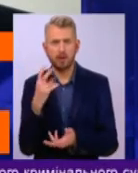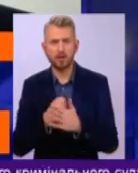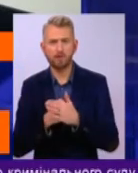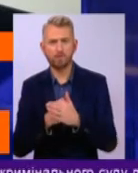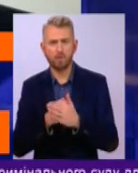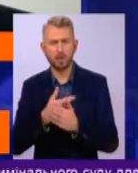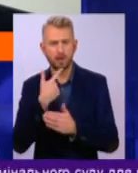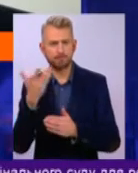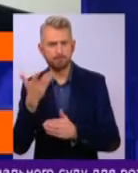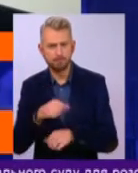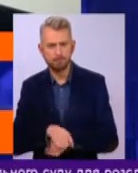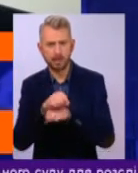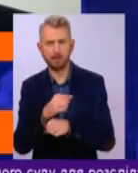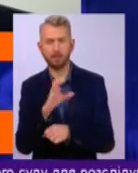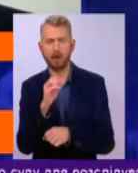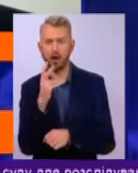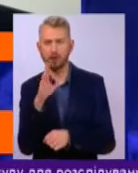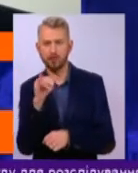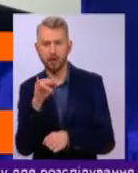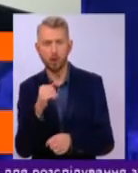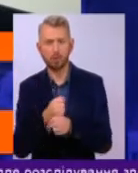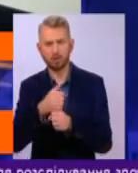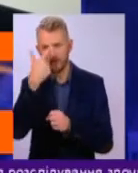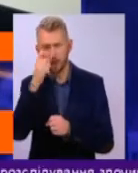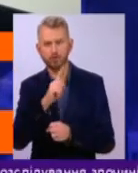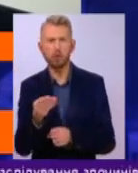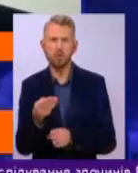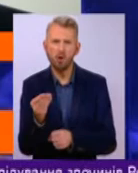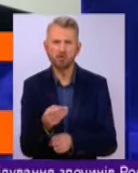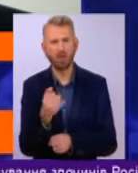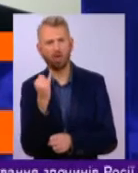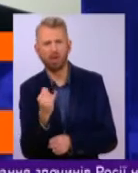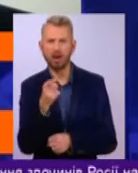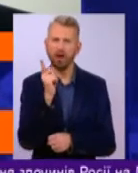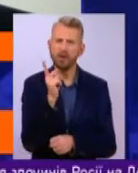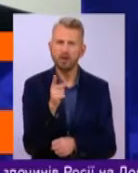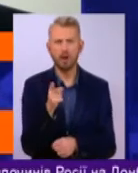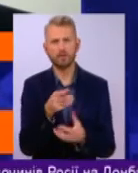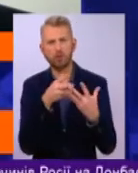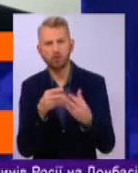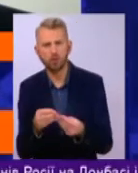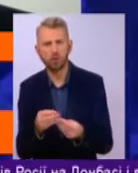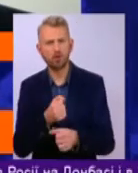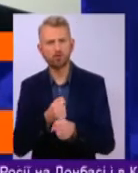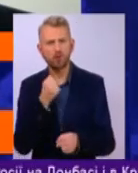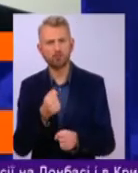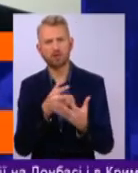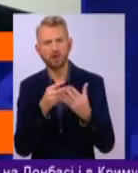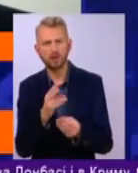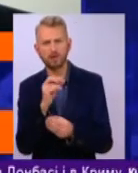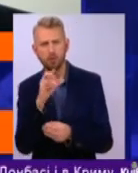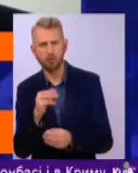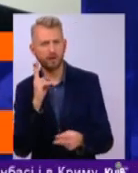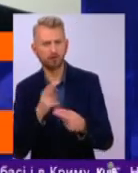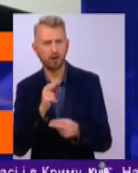мітингів Саакашвілі робили заяви, що Порошенко так ай-яй-яй, він чиняє тиск, жорсткий тиск на НАБУ, заважає